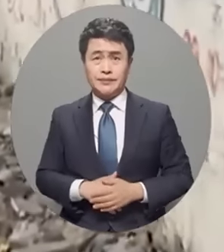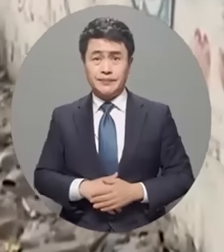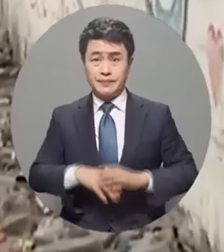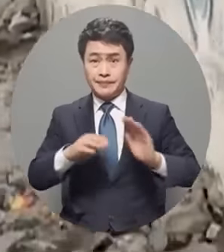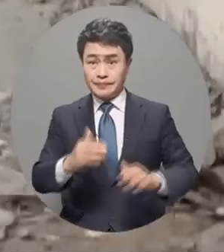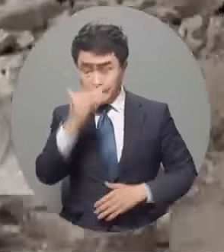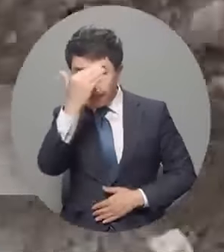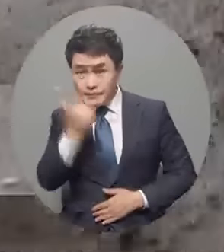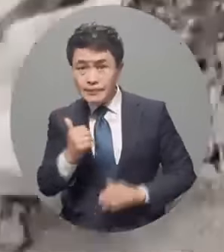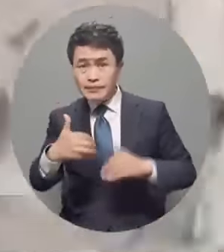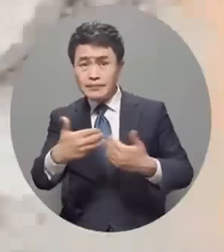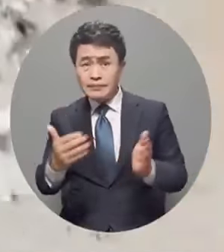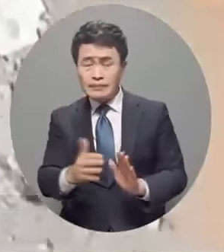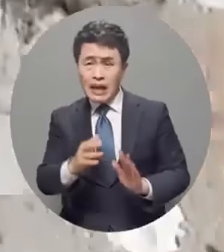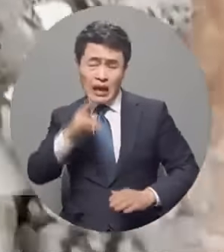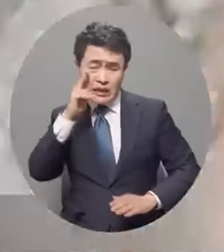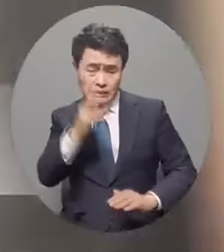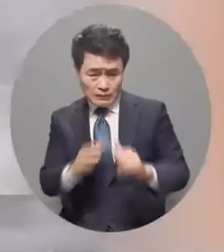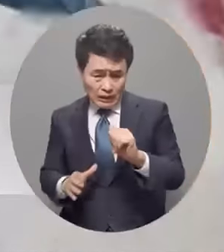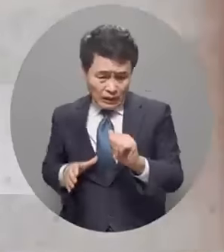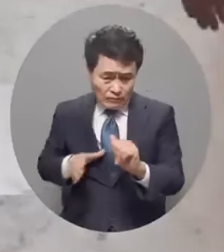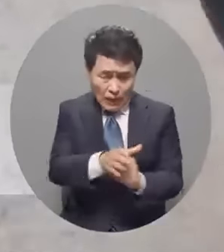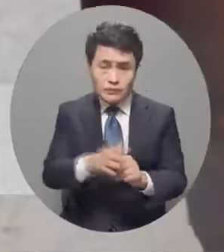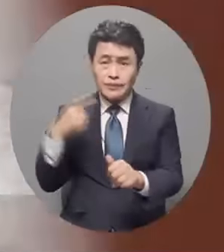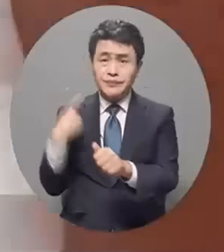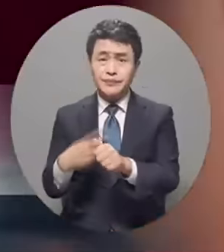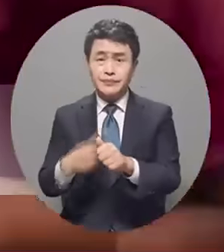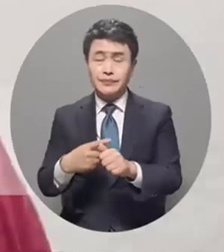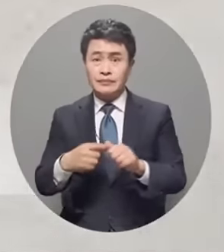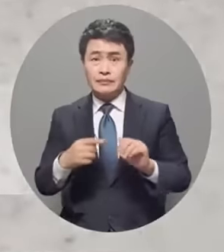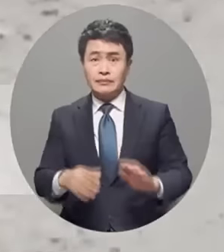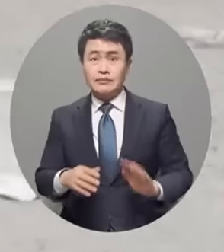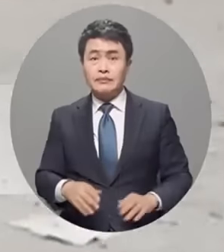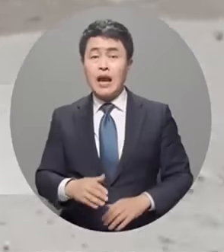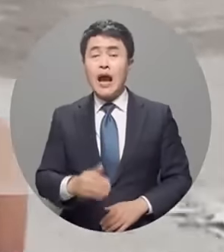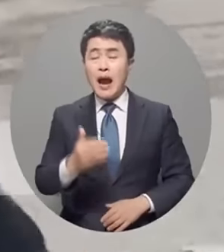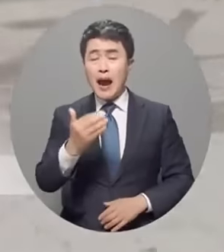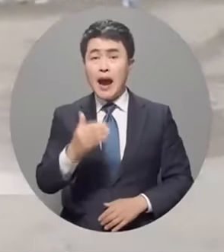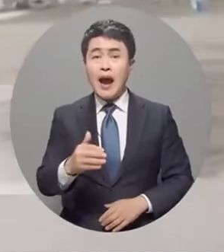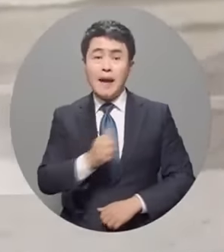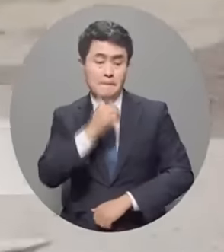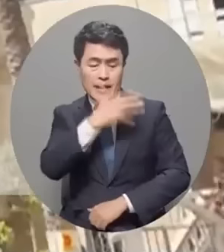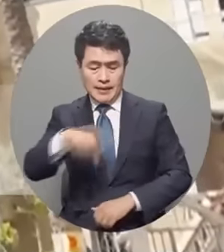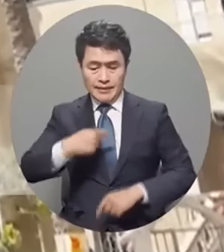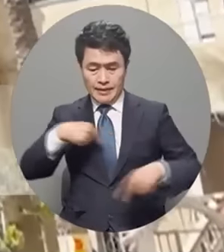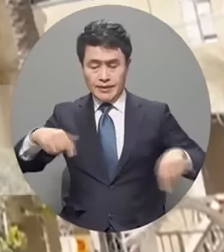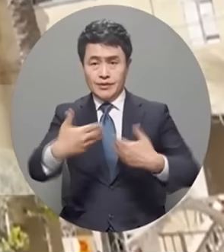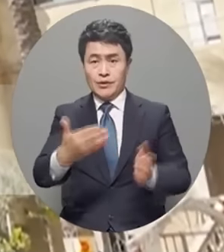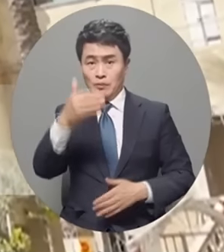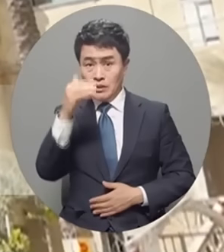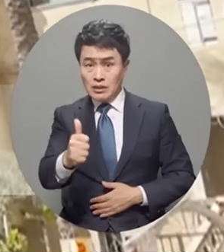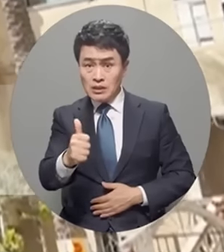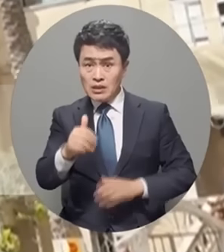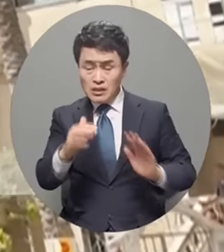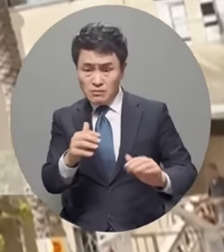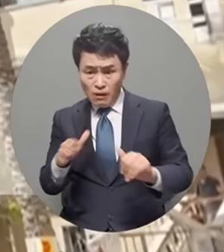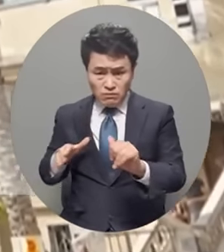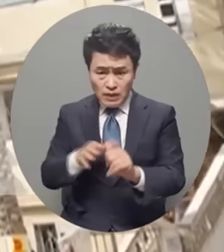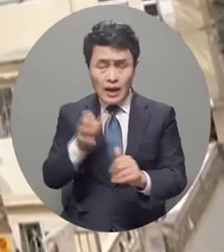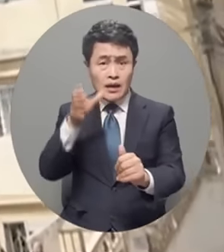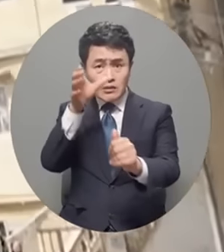하마스 측은 끔찍한 학살이라고 비난했습니다. 마흐무드 아바스 팔레스타인 자치정부 수반은 이번 참사에